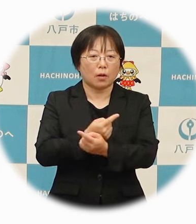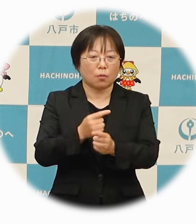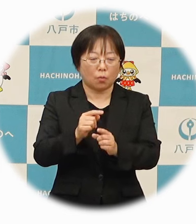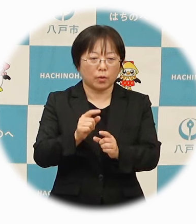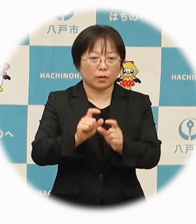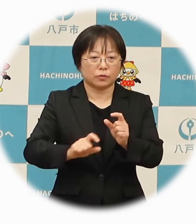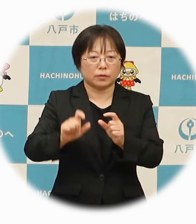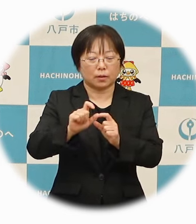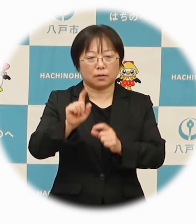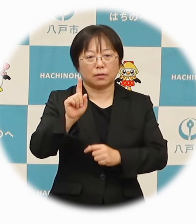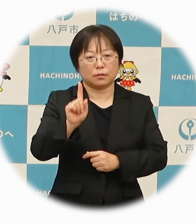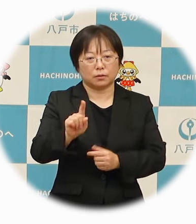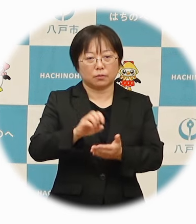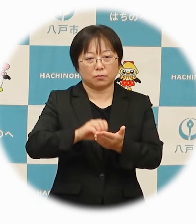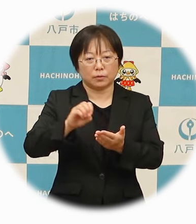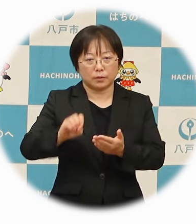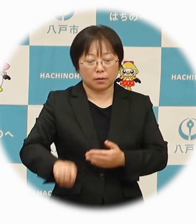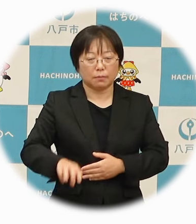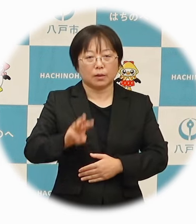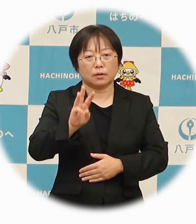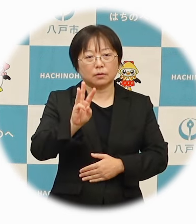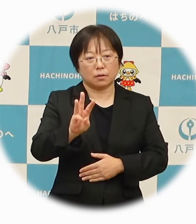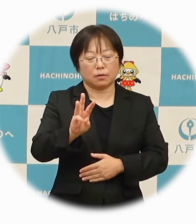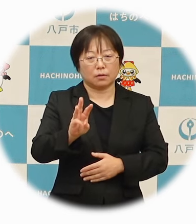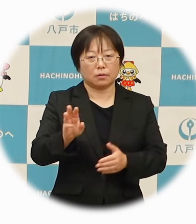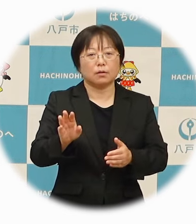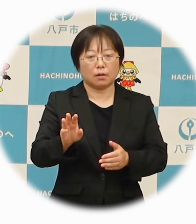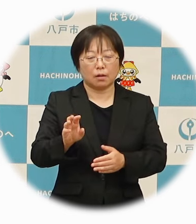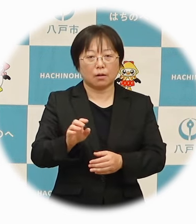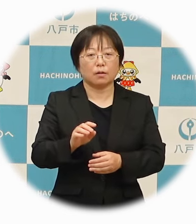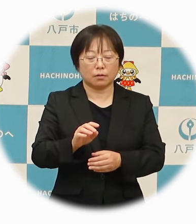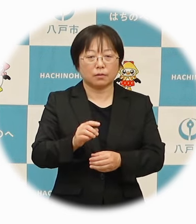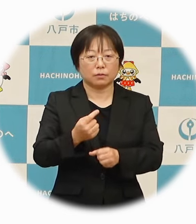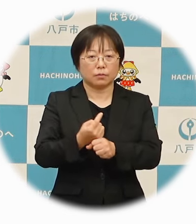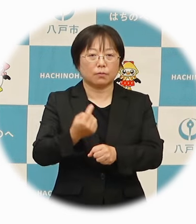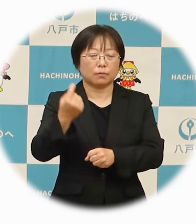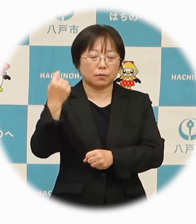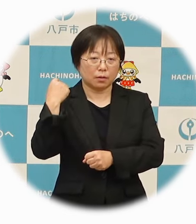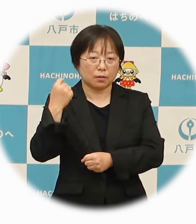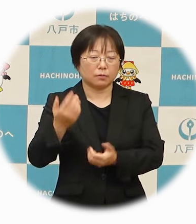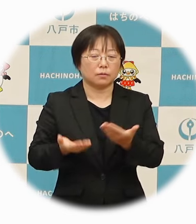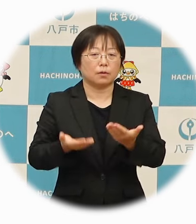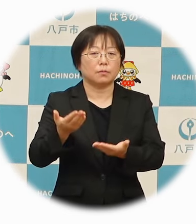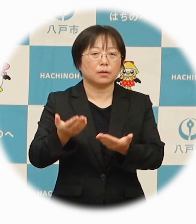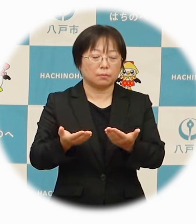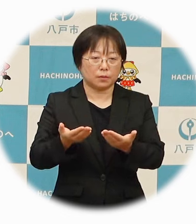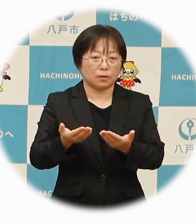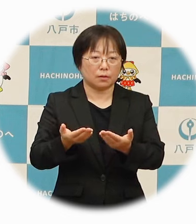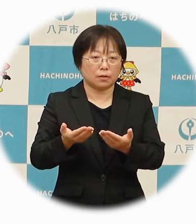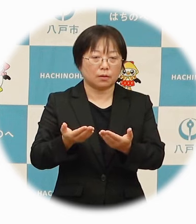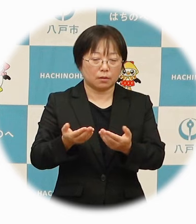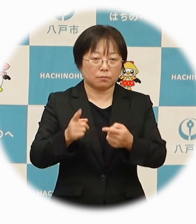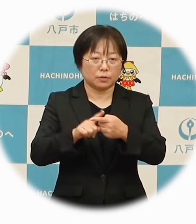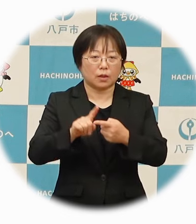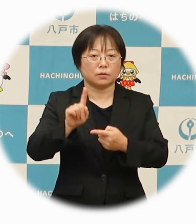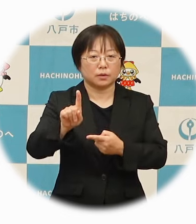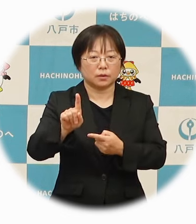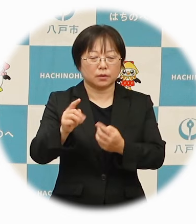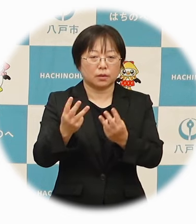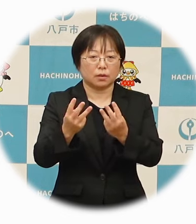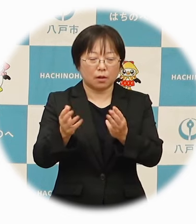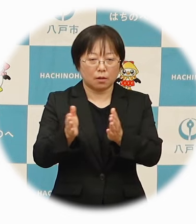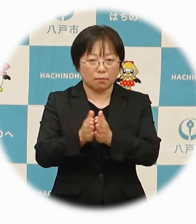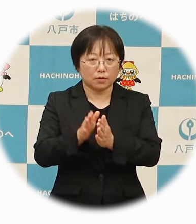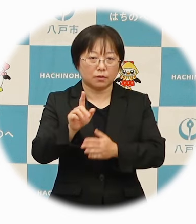増が1件取りやめが3件の4増3減で前年度から1件増の13